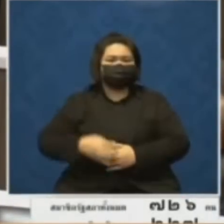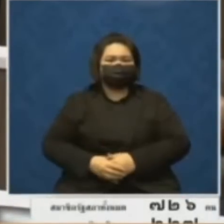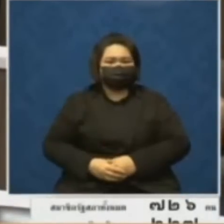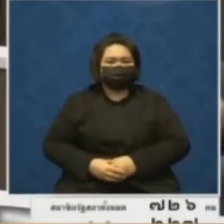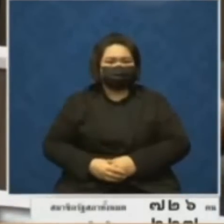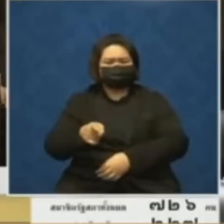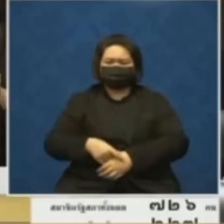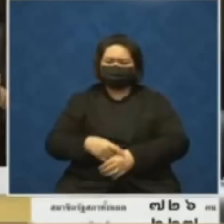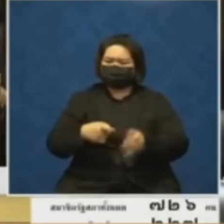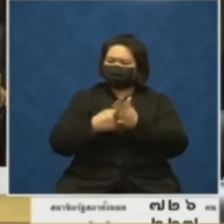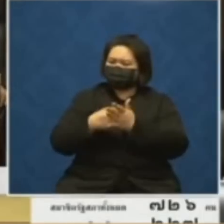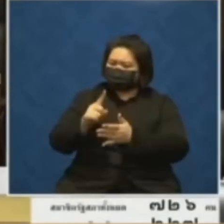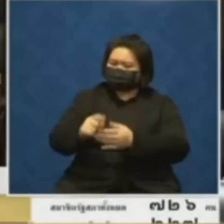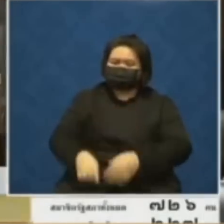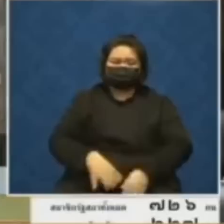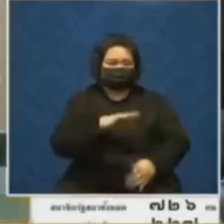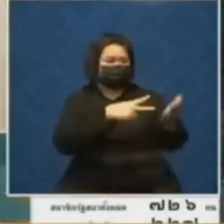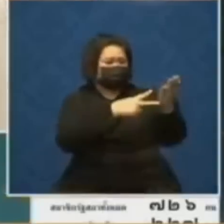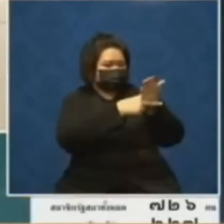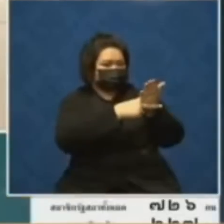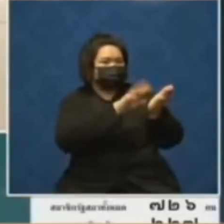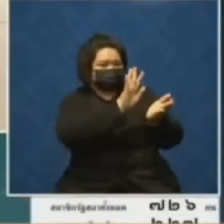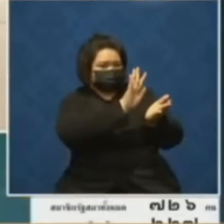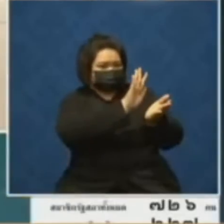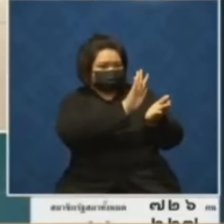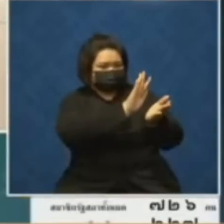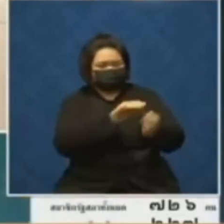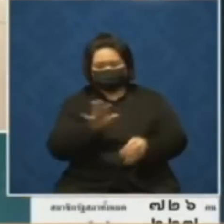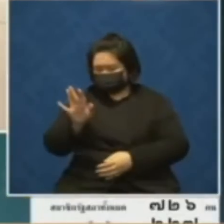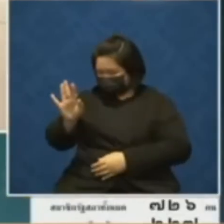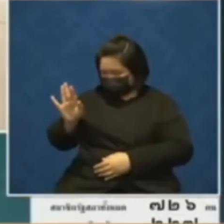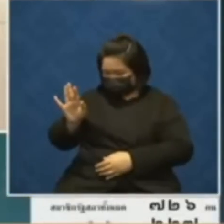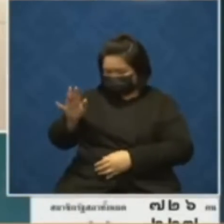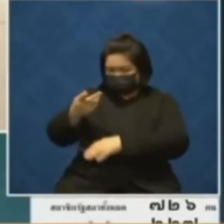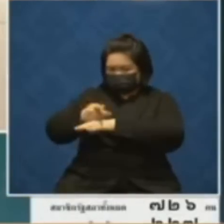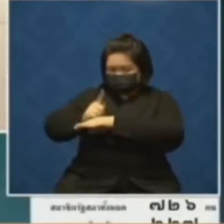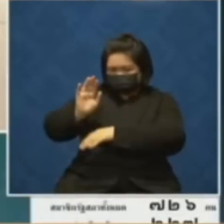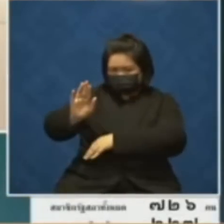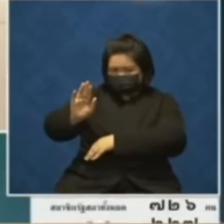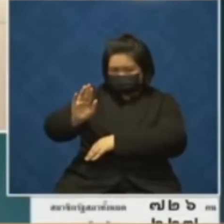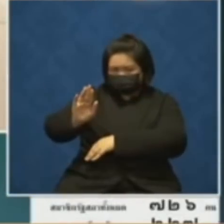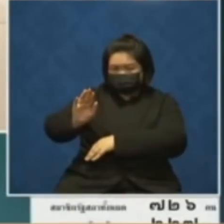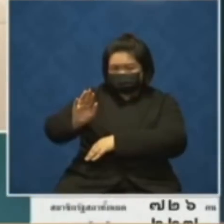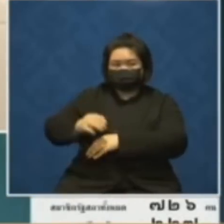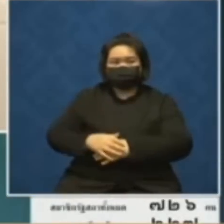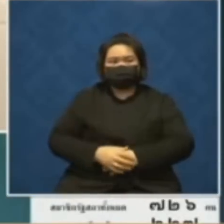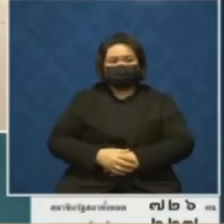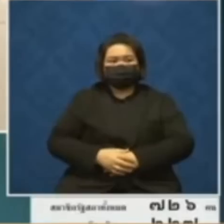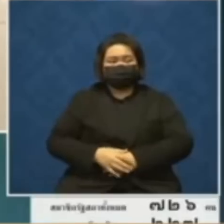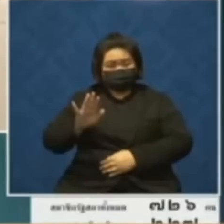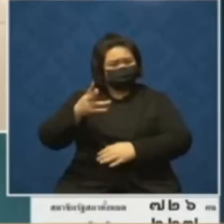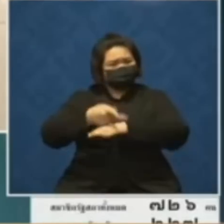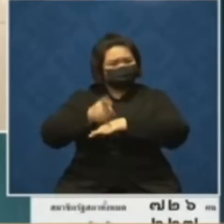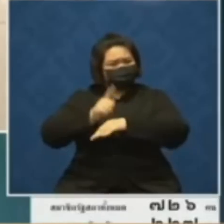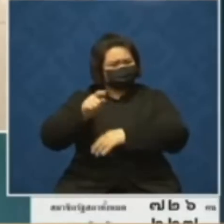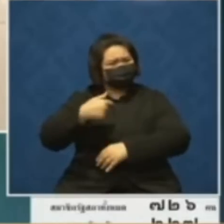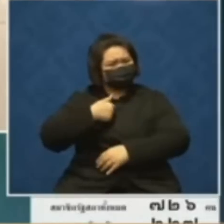แต่ชาวบ้านเขามีความรู้สึกวาเขาไม่พอใจพวกคณจากคันดีความมากมายที่เกิดแลวรู้สึกว่ามันไม่ค่อย